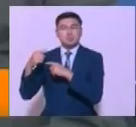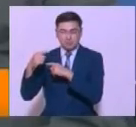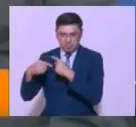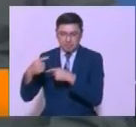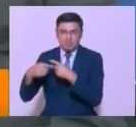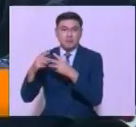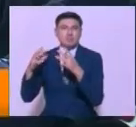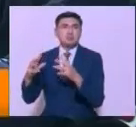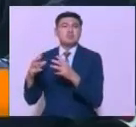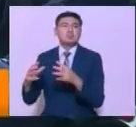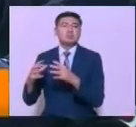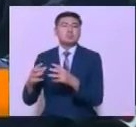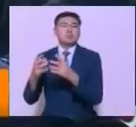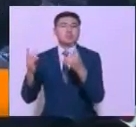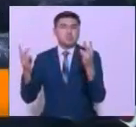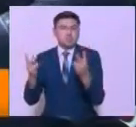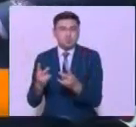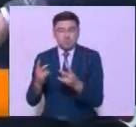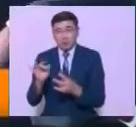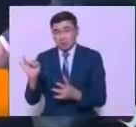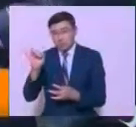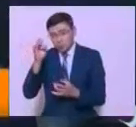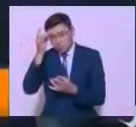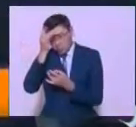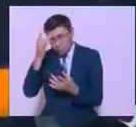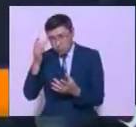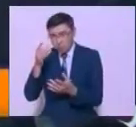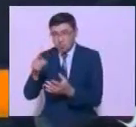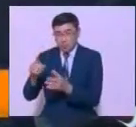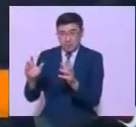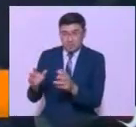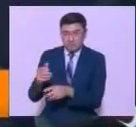ахл за вклад в сохранение историко-культурных ценностей